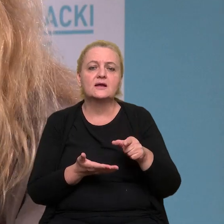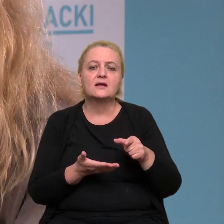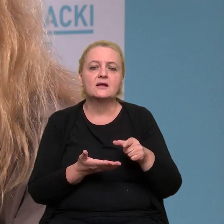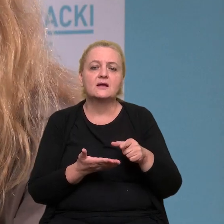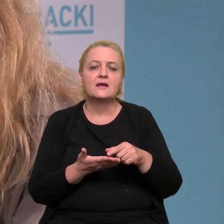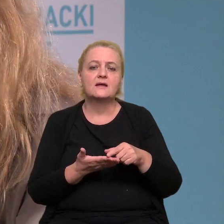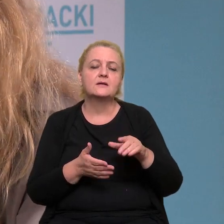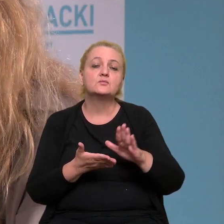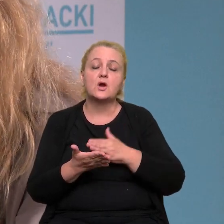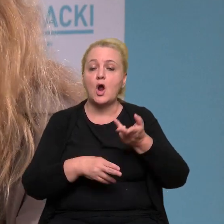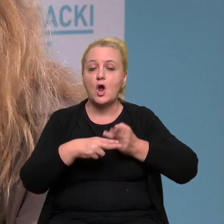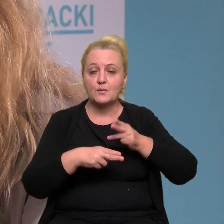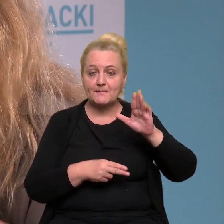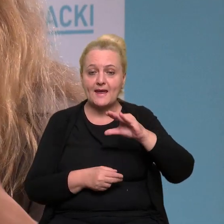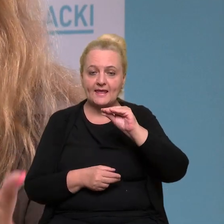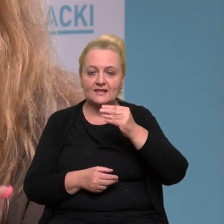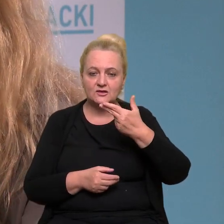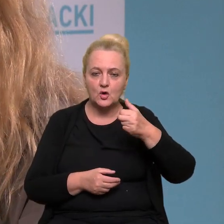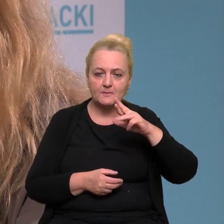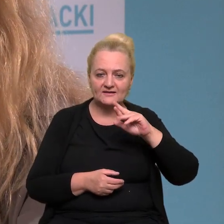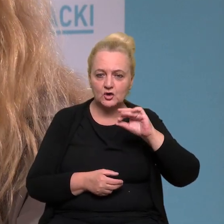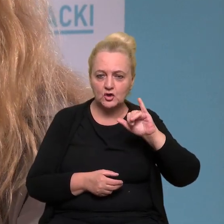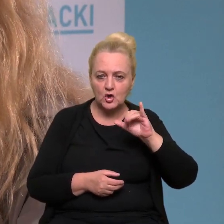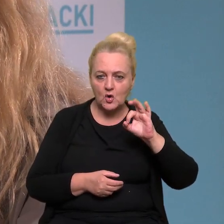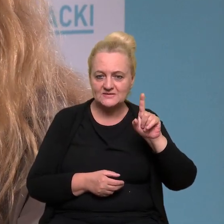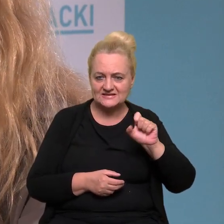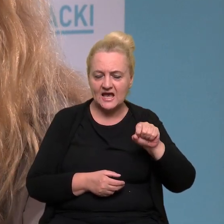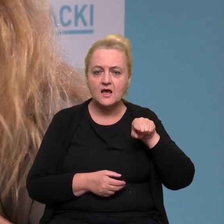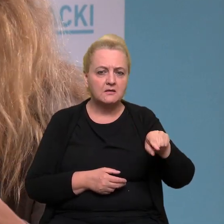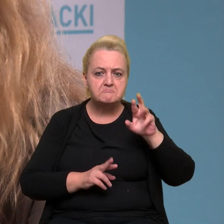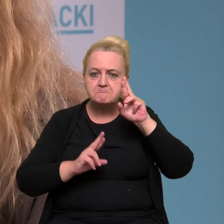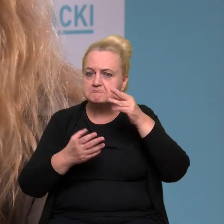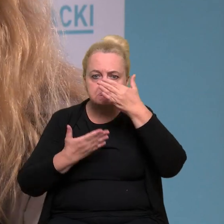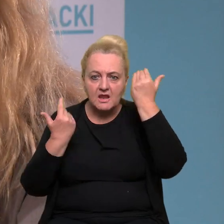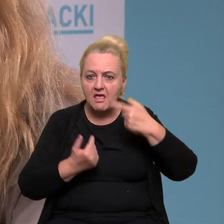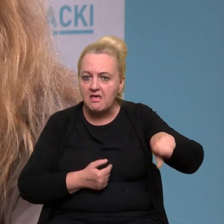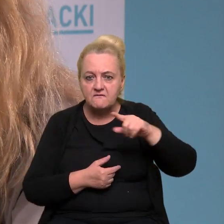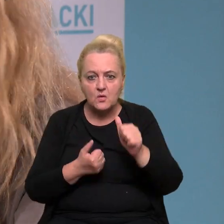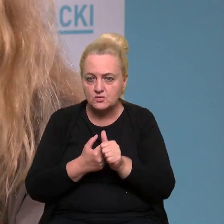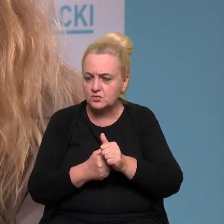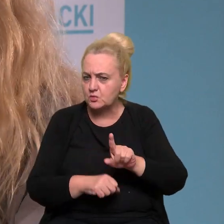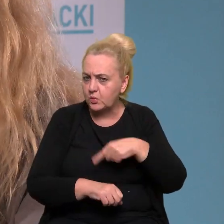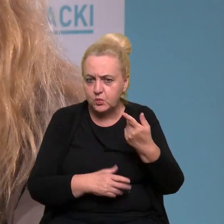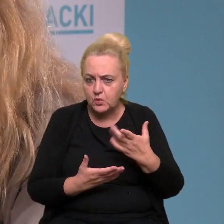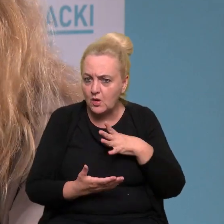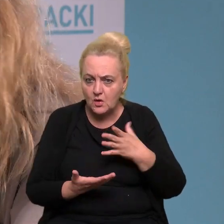przypadku endometriozy też tak, że ona była bardzo długo nierozpoznana i ja